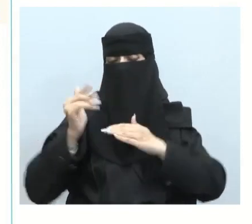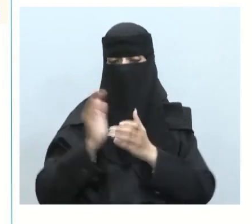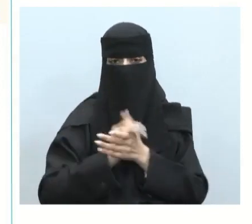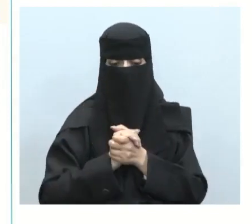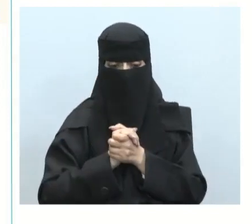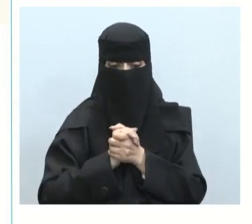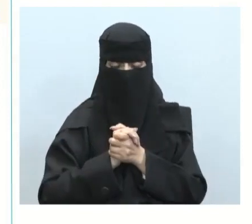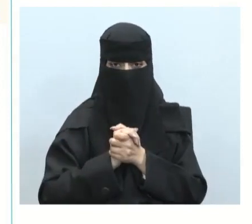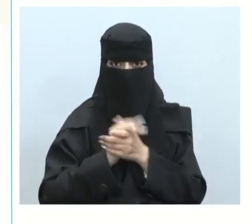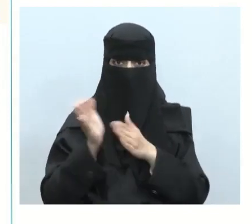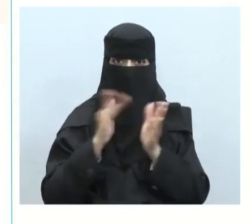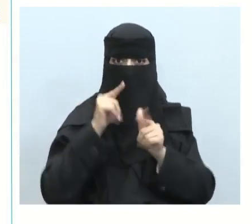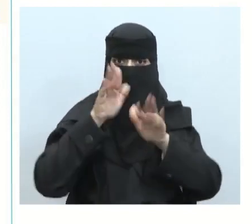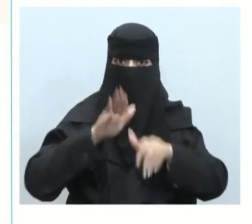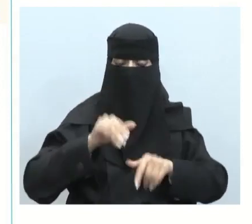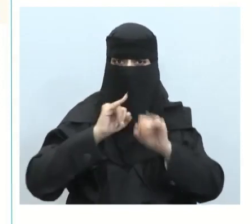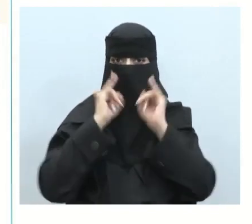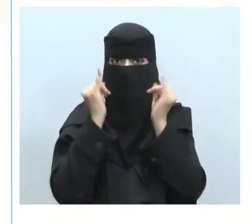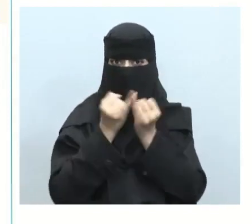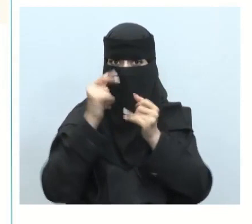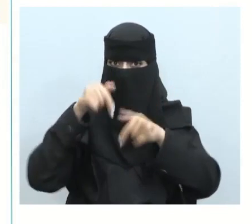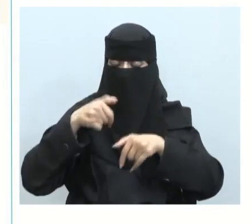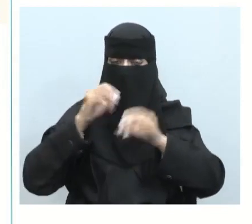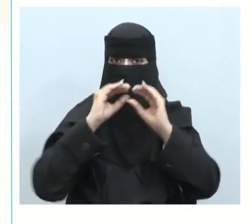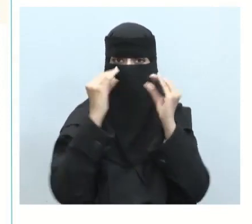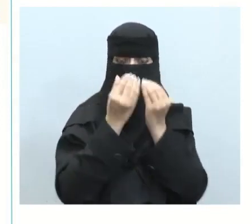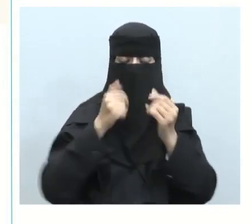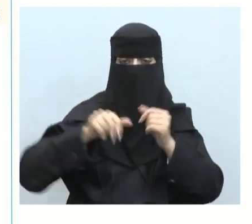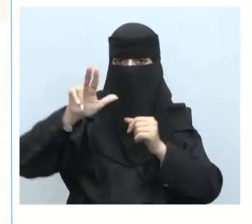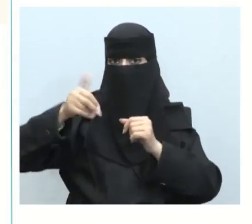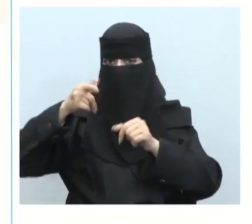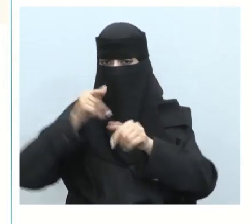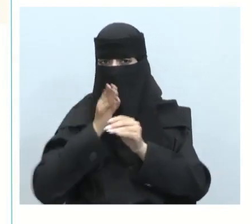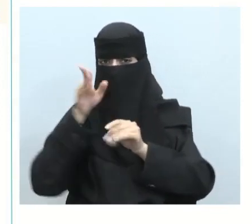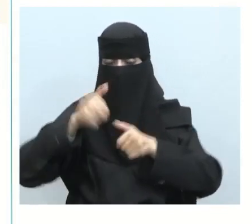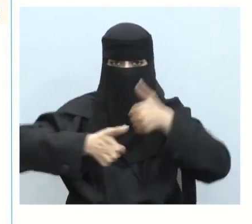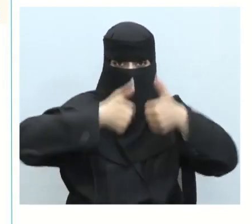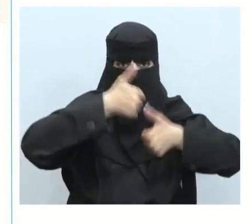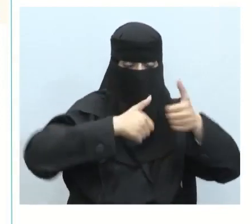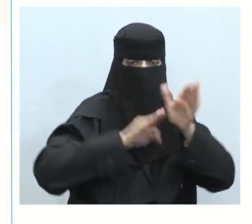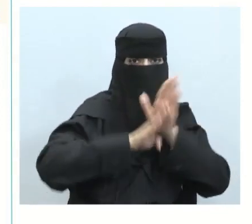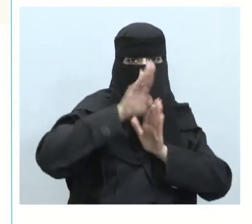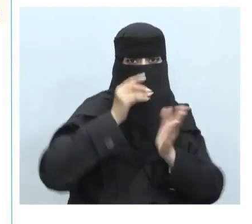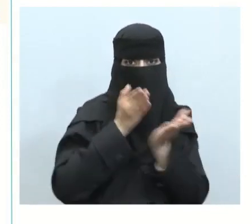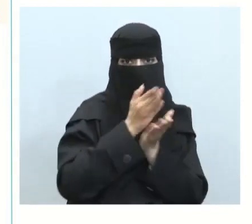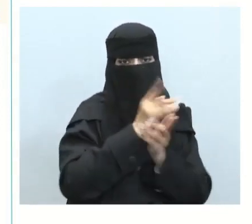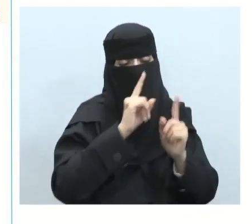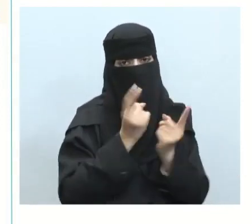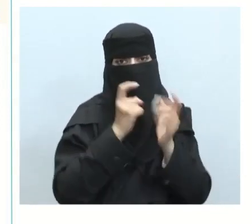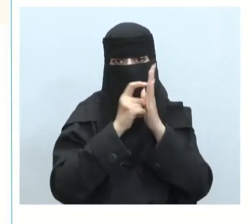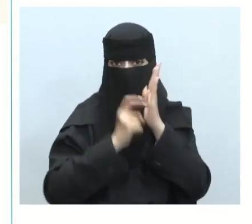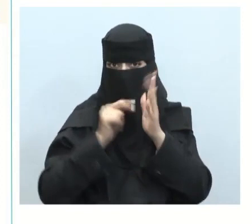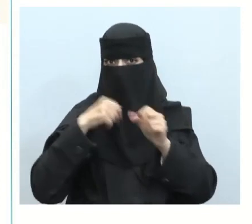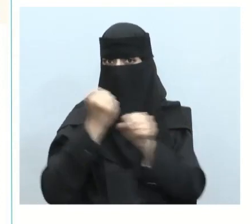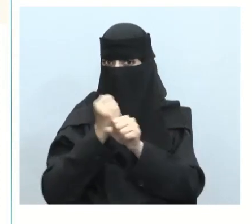قدراتهم يمكن للمنظمات التي تعتمد الاداره الكلاسيكيه ان تلجا الى الاختبارات لتطوير طرائق قد تسمح بتنظيم اكن